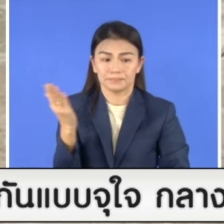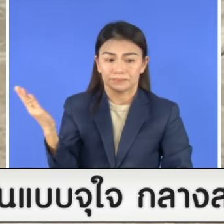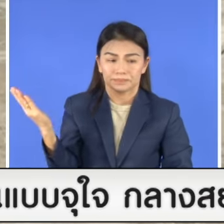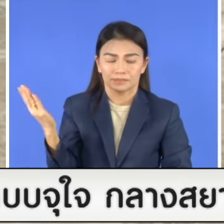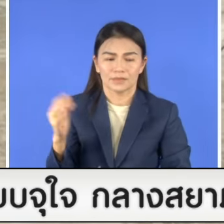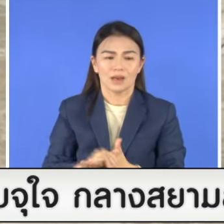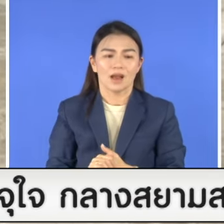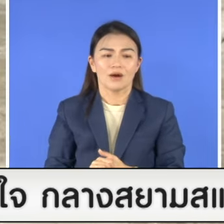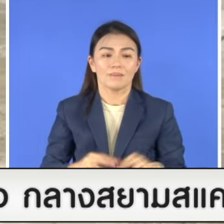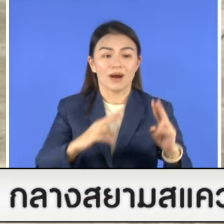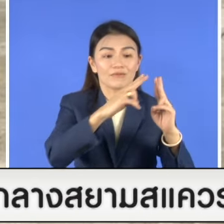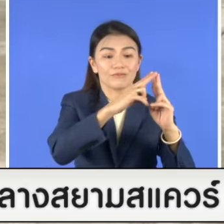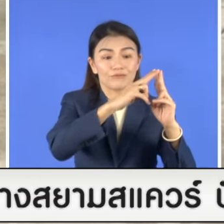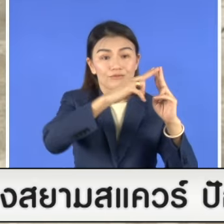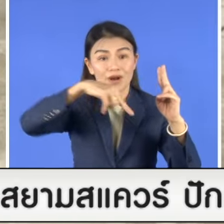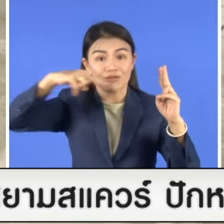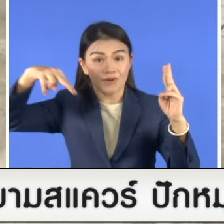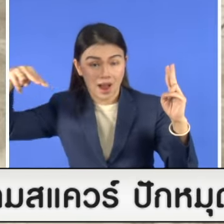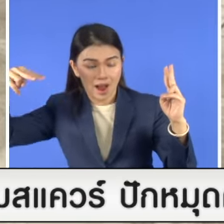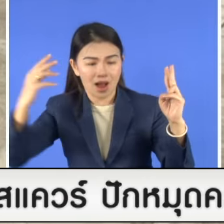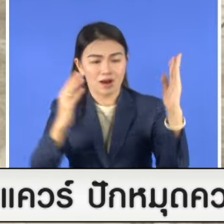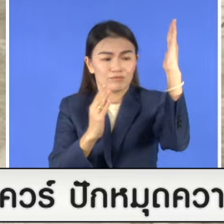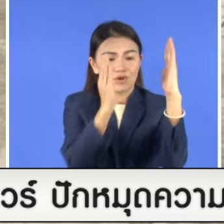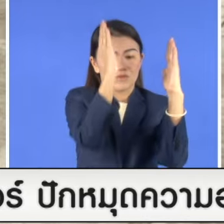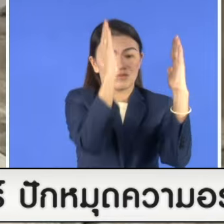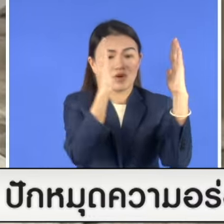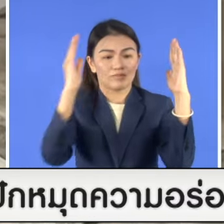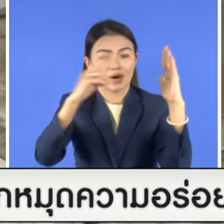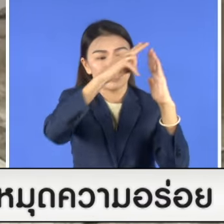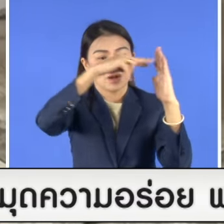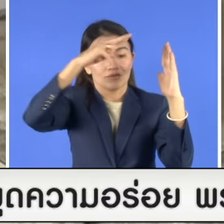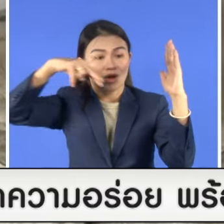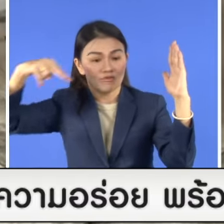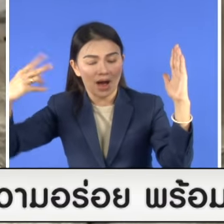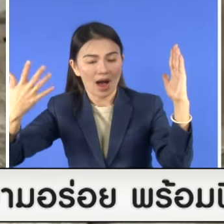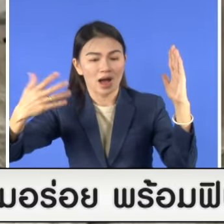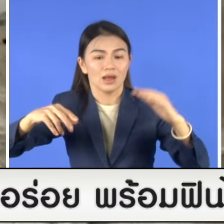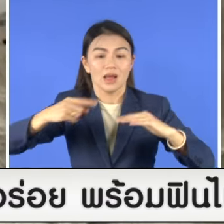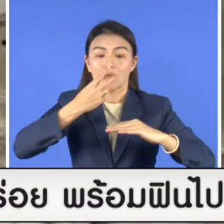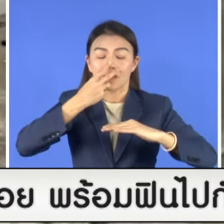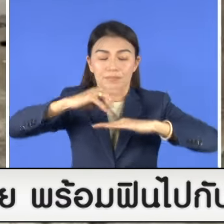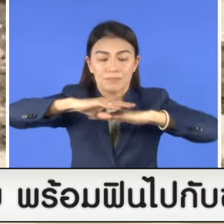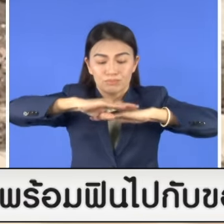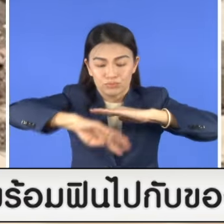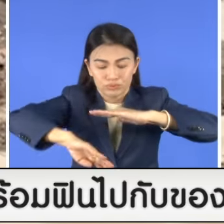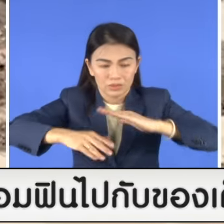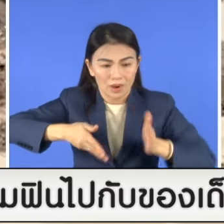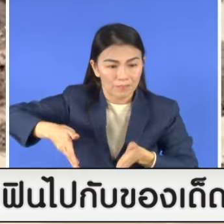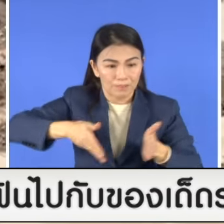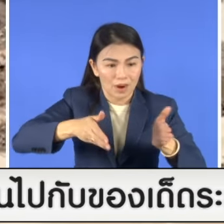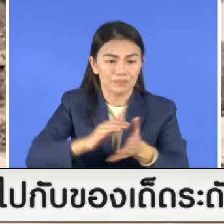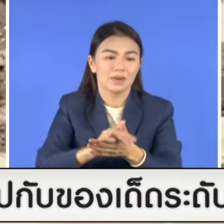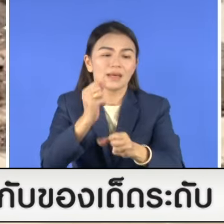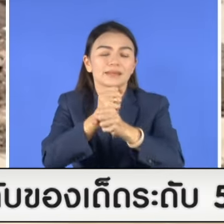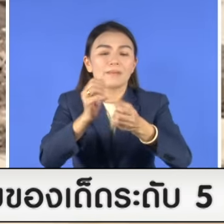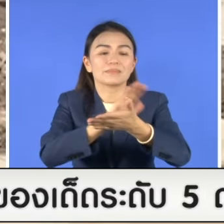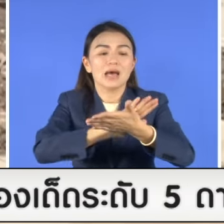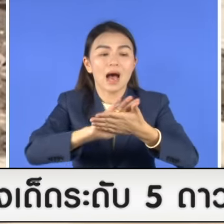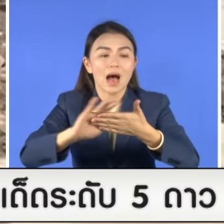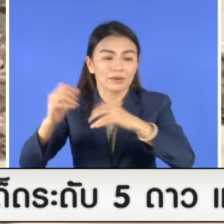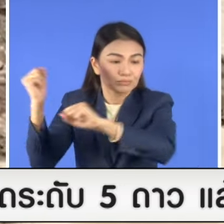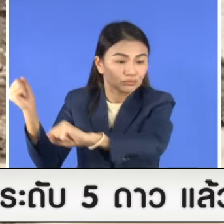ฟ้าขอบปูนริมตะลิงถูกน้ำกัดเซาะพังคาดว่าประมาณสัก 1-2วันเนี่ยเขาก็จะเคลียร์เขจะเคลียร์พื้น